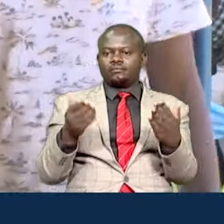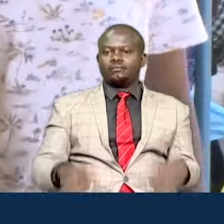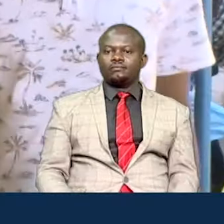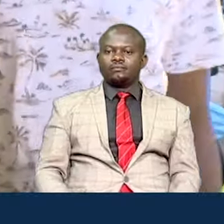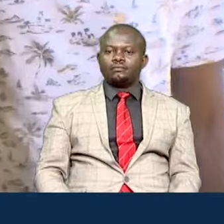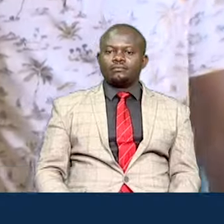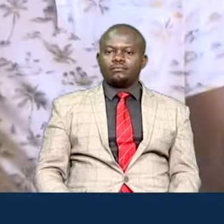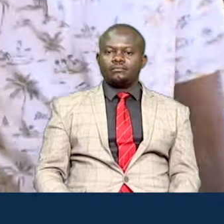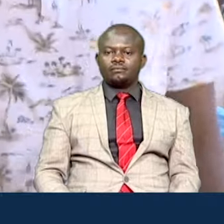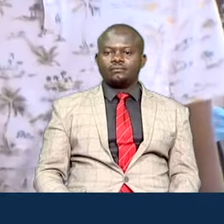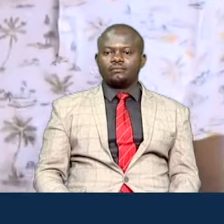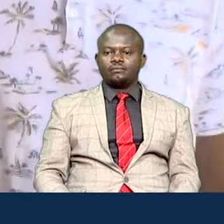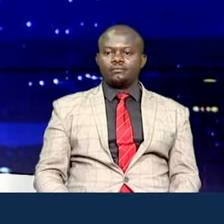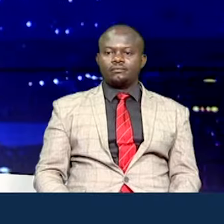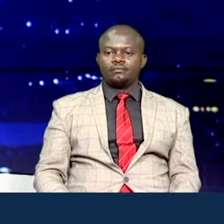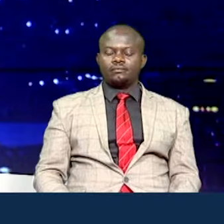Olive, Televiziyo y'u Rwanda.